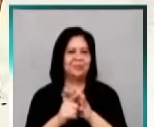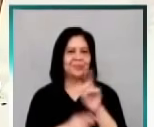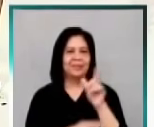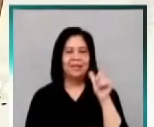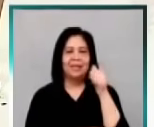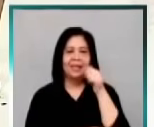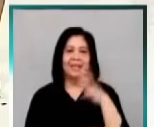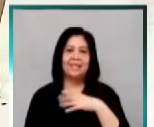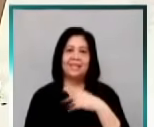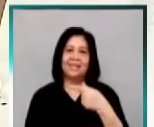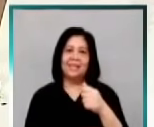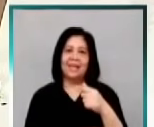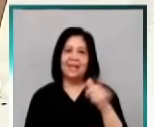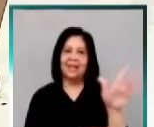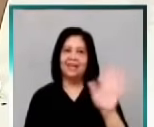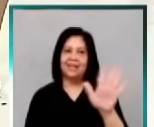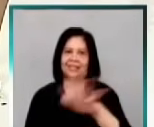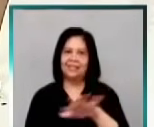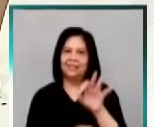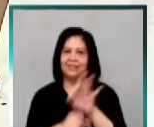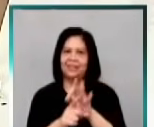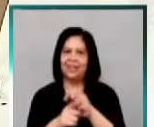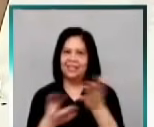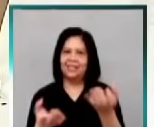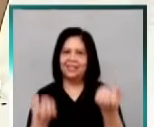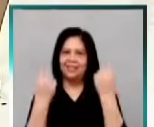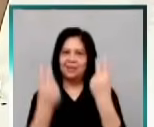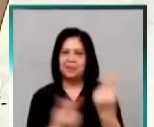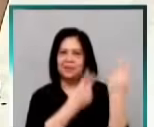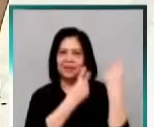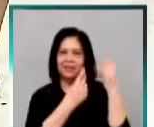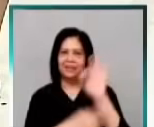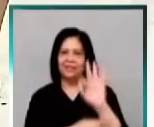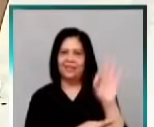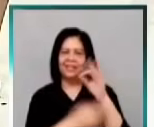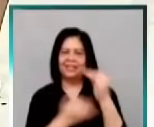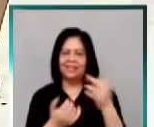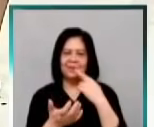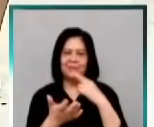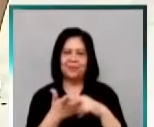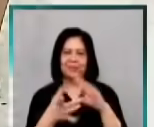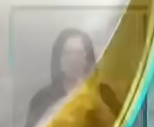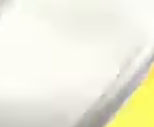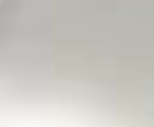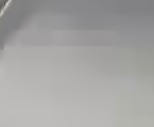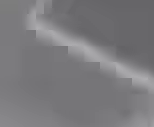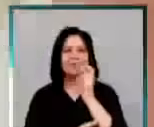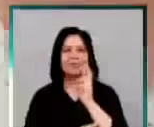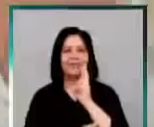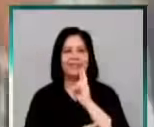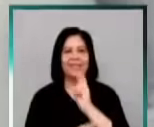kanyang fans. Maki, Flashback Friday tayo sa report ni Salima Refran.